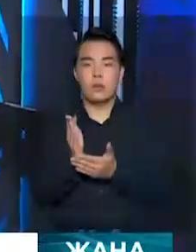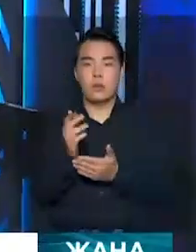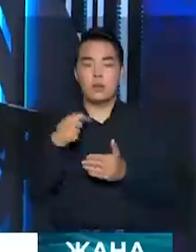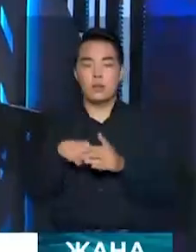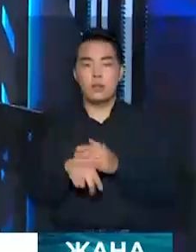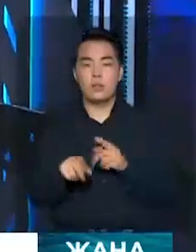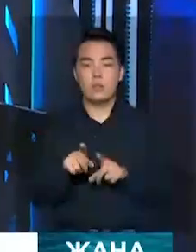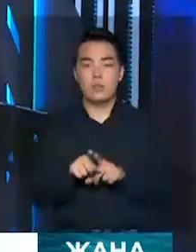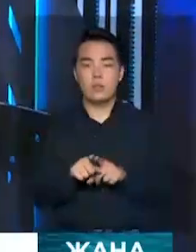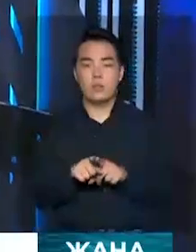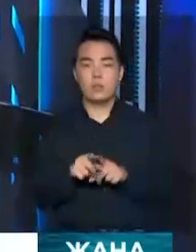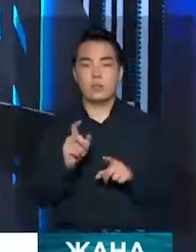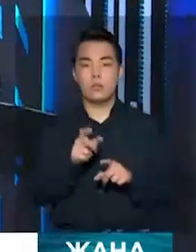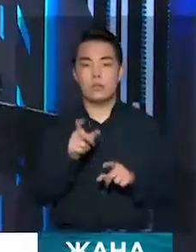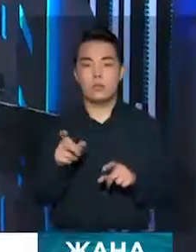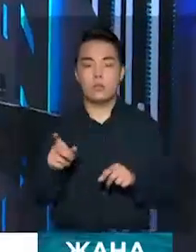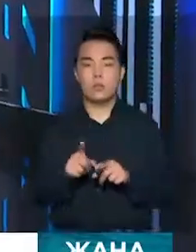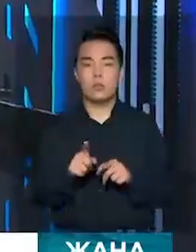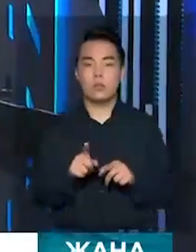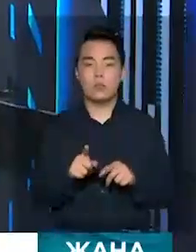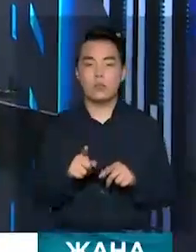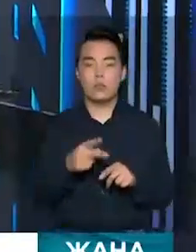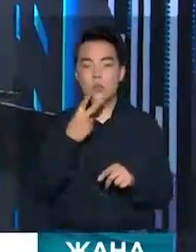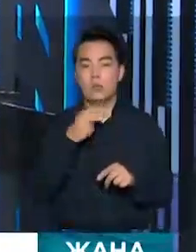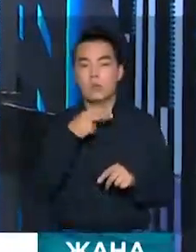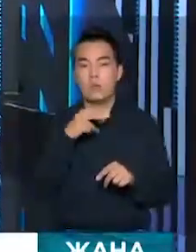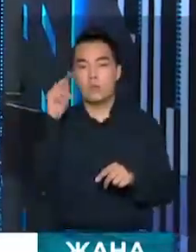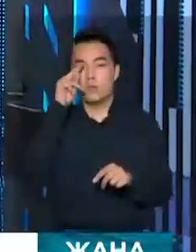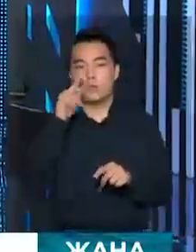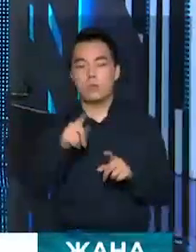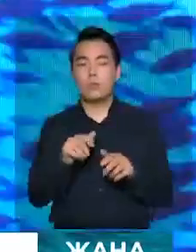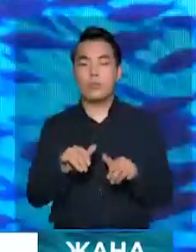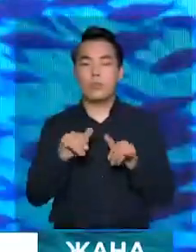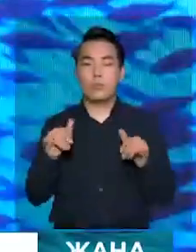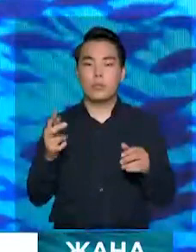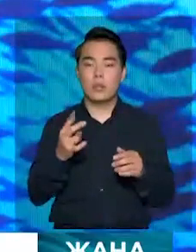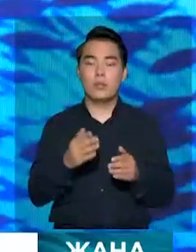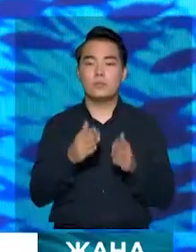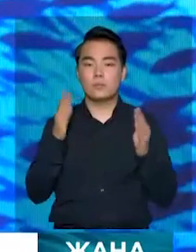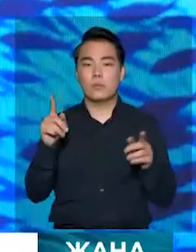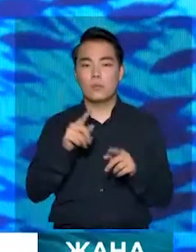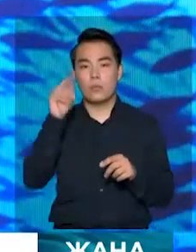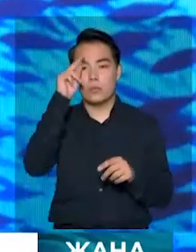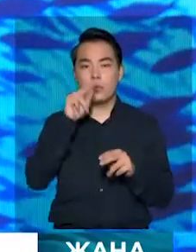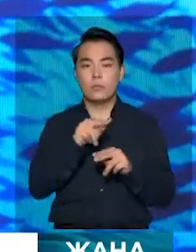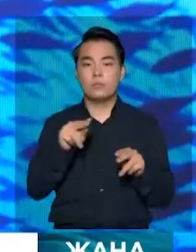Солардың аясында балық шаруашылығына оқытатын мамандықтарды көбейту бойынша ұсыныс бердік. Жалпы осы